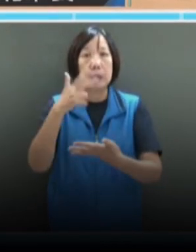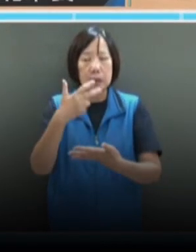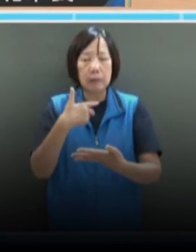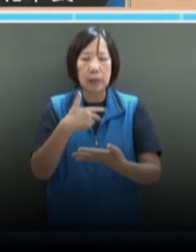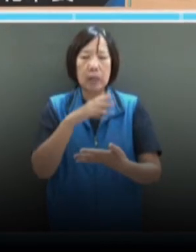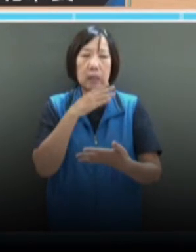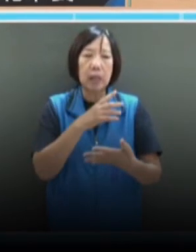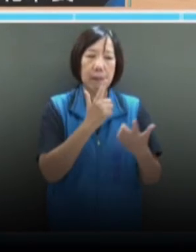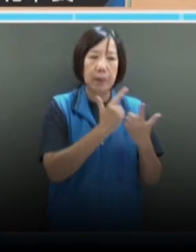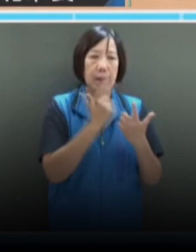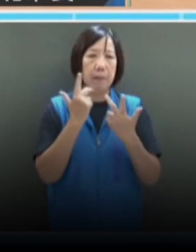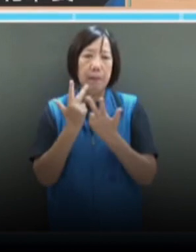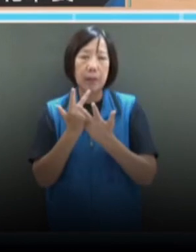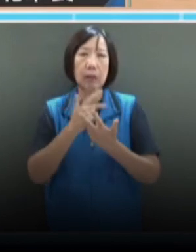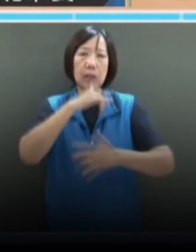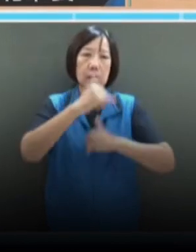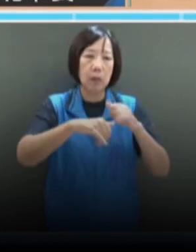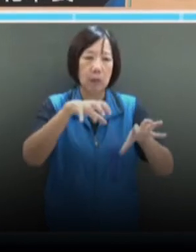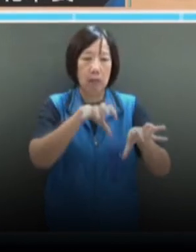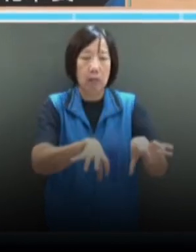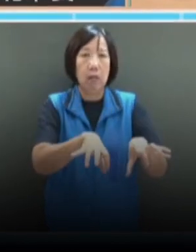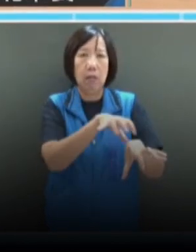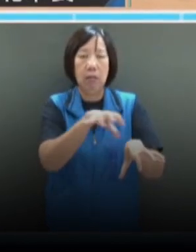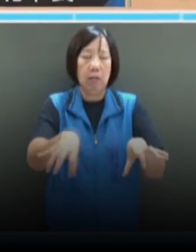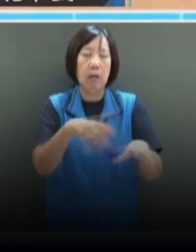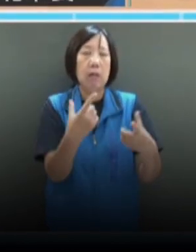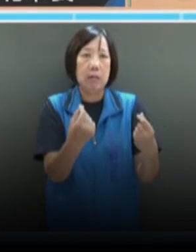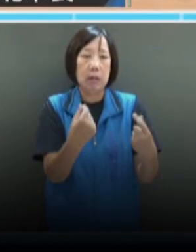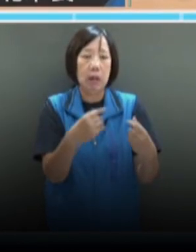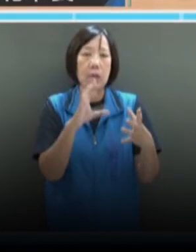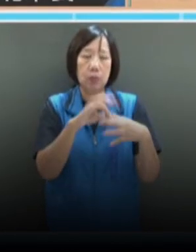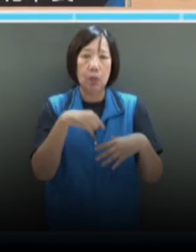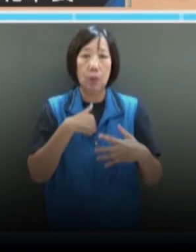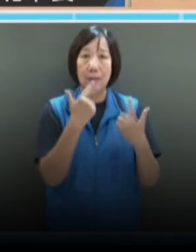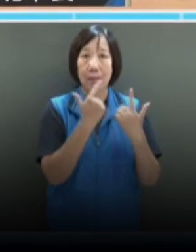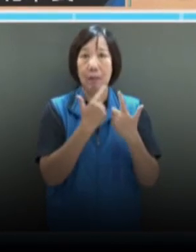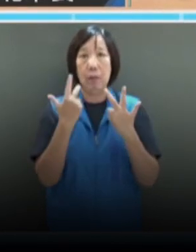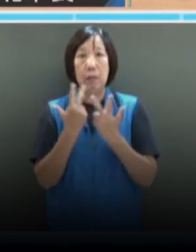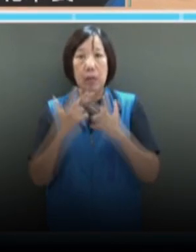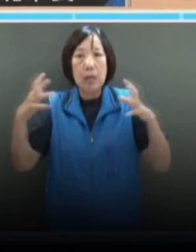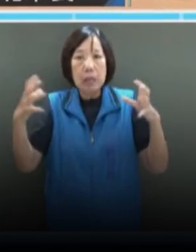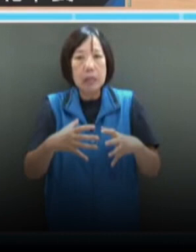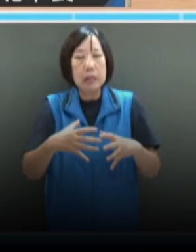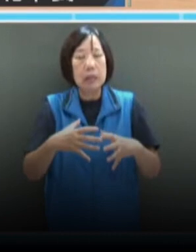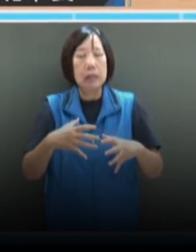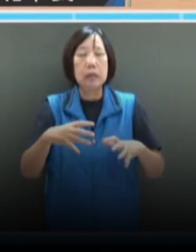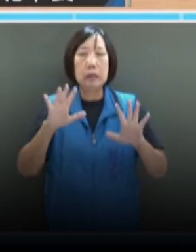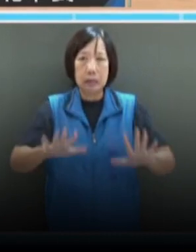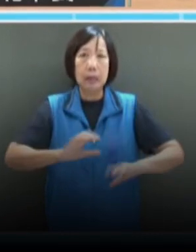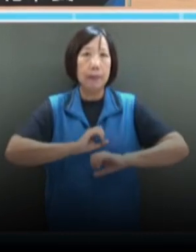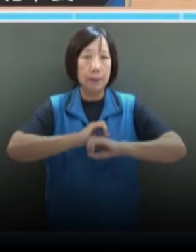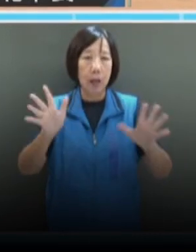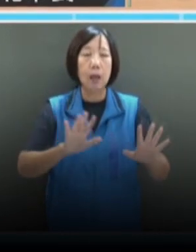的生活圈，所以我们特别跟台北市共同一起在今天宣布，